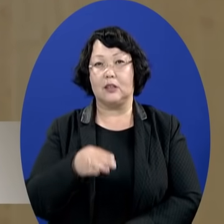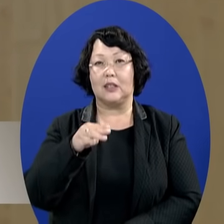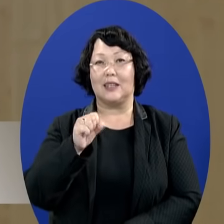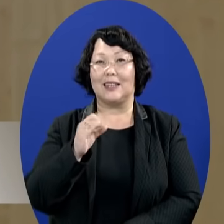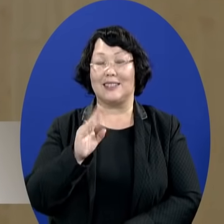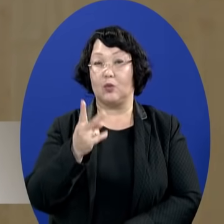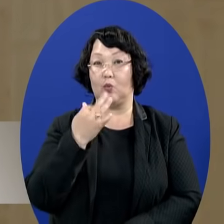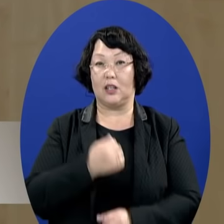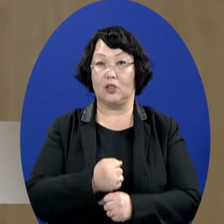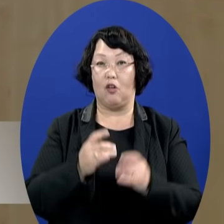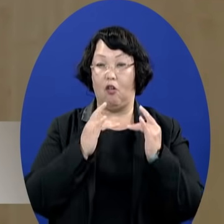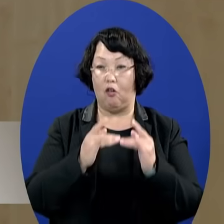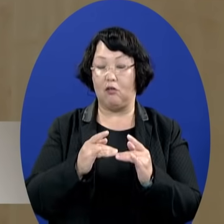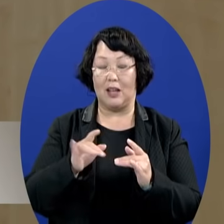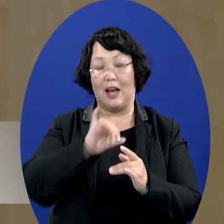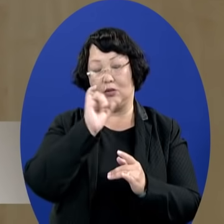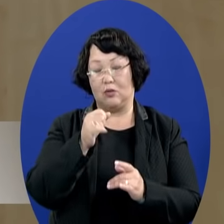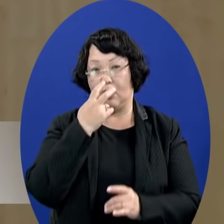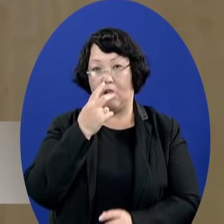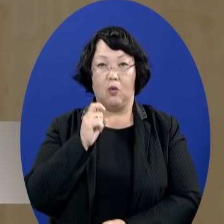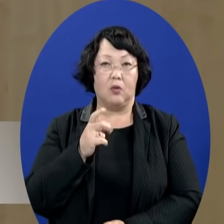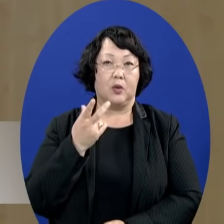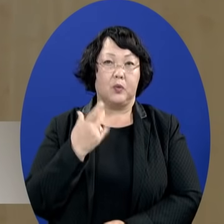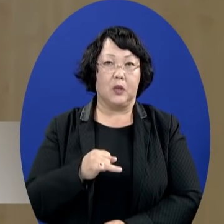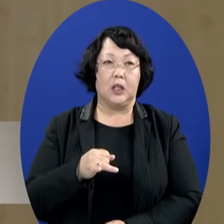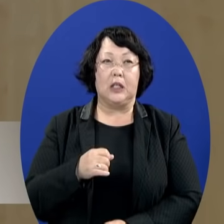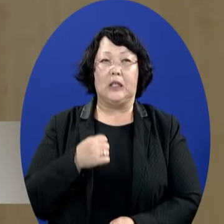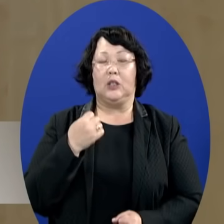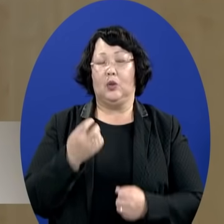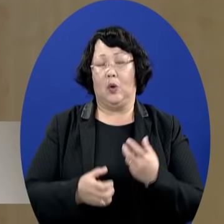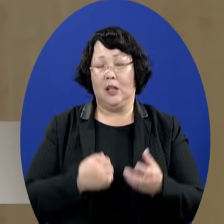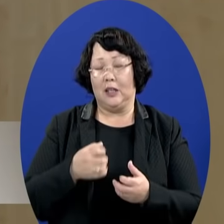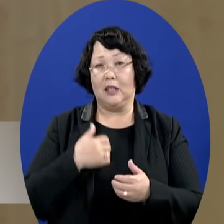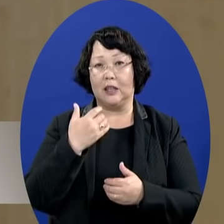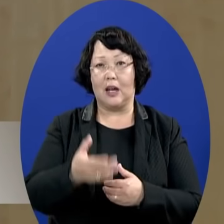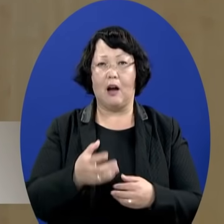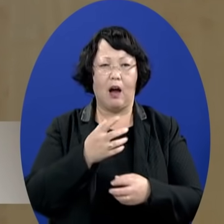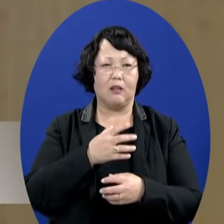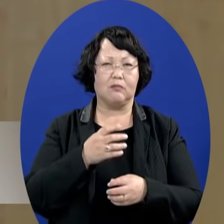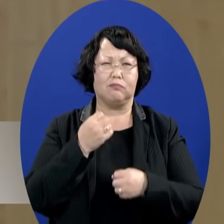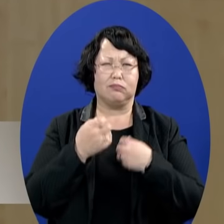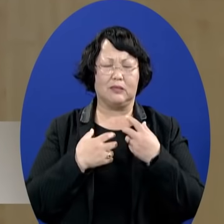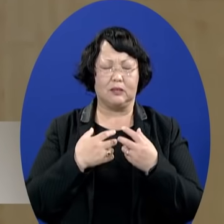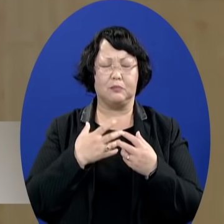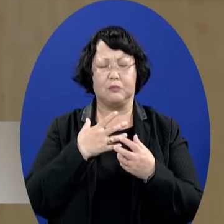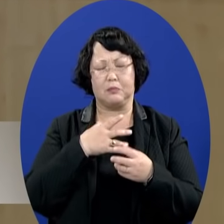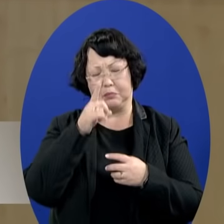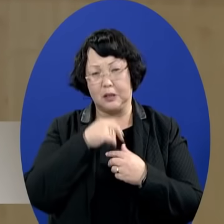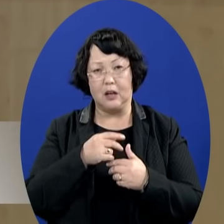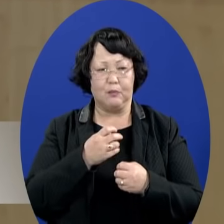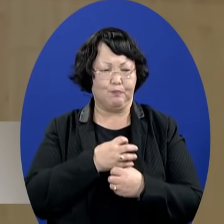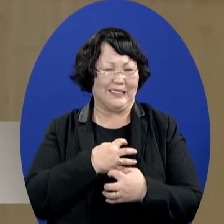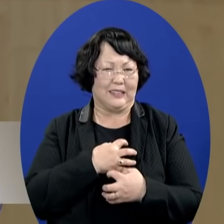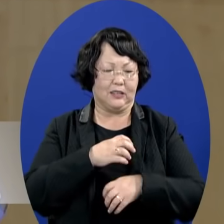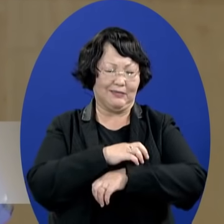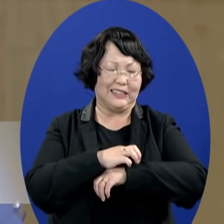одоо дийл орны асуудал хөрөлдөхгүй байгаа болохоор төлөнгийн дараах соривчлалтай холбоотой нөхөн сэргээ хаалганууд огт хийгдэхгүй байгаа.